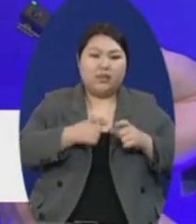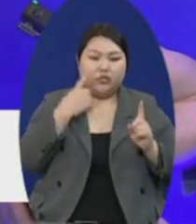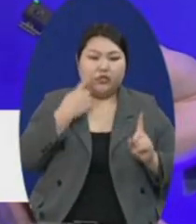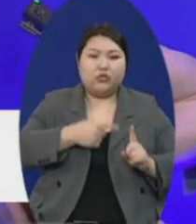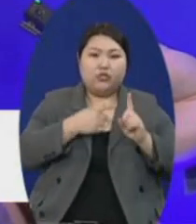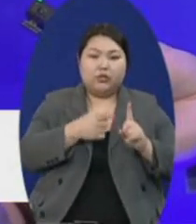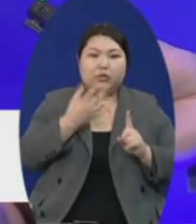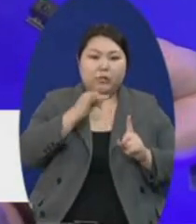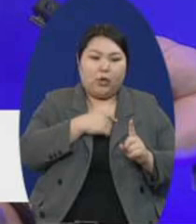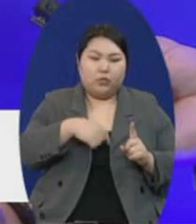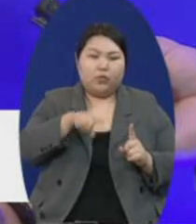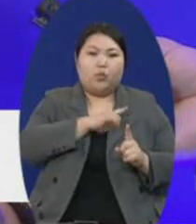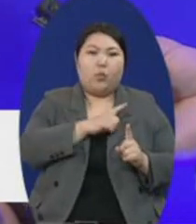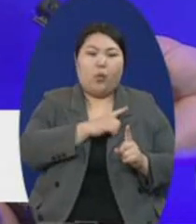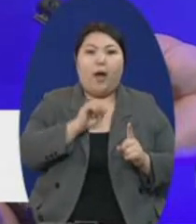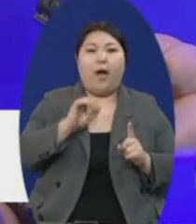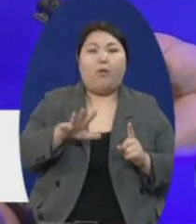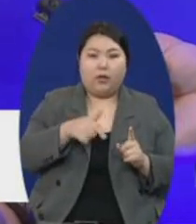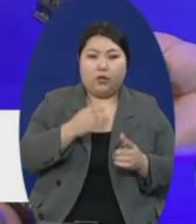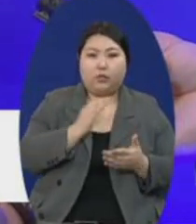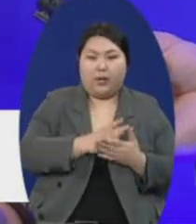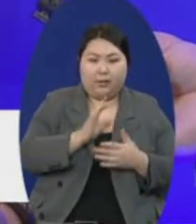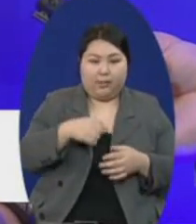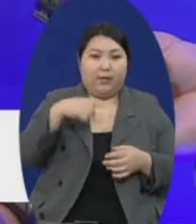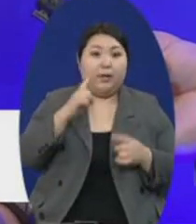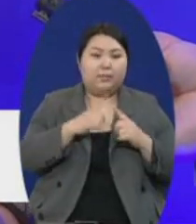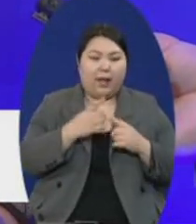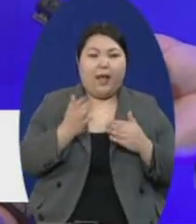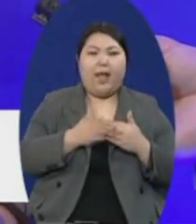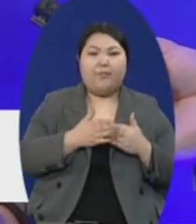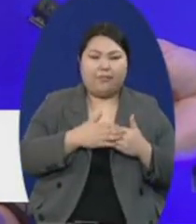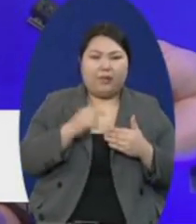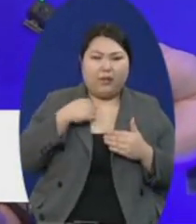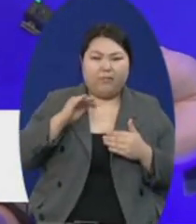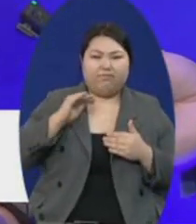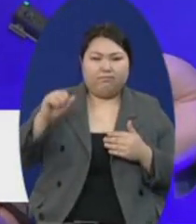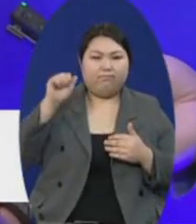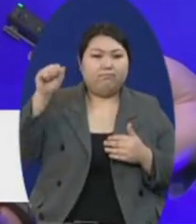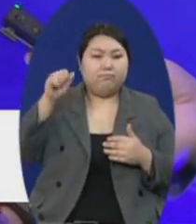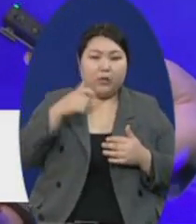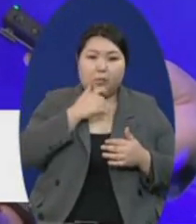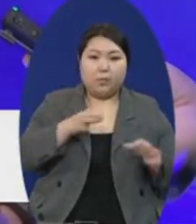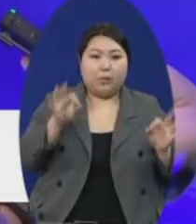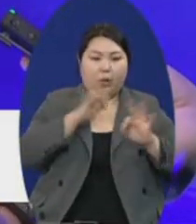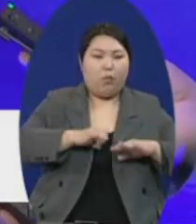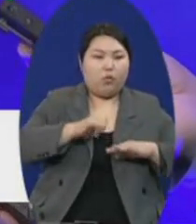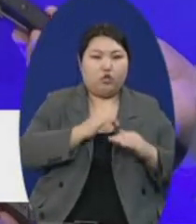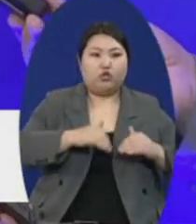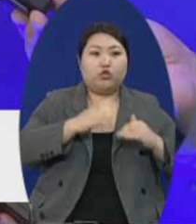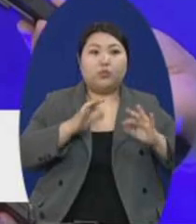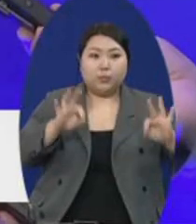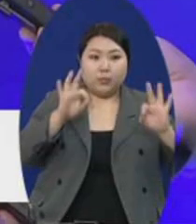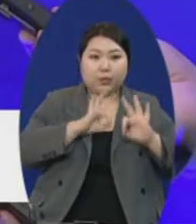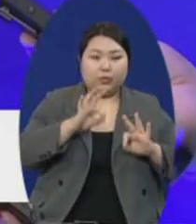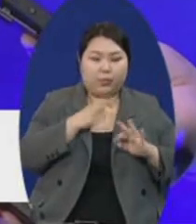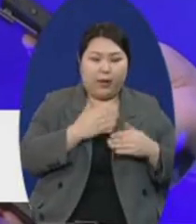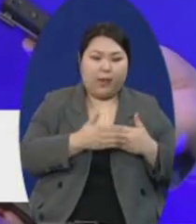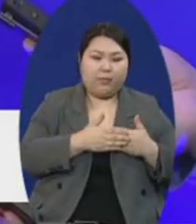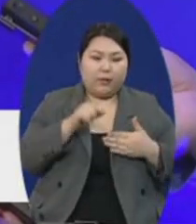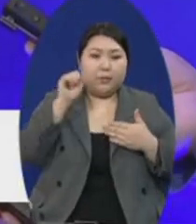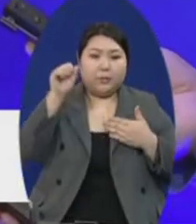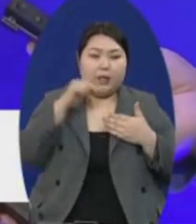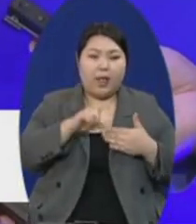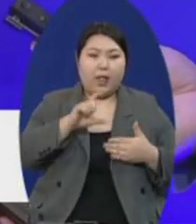ийм зүйлийг төрүүлж аваачаа гэж байгаа юм байна. За нэгдүгээр авилгалтаа тэмцээ. Тэнгүүгээр ус гарын хөвчөхгүйгэл энэ авилгалтаа тэмцэх яг энэний